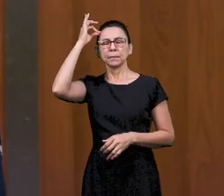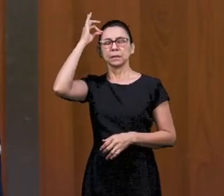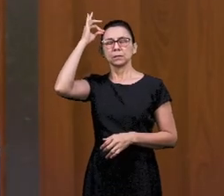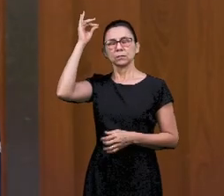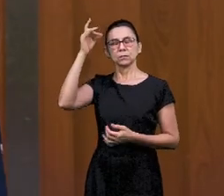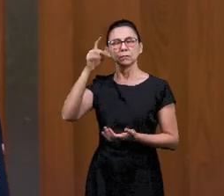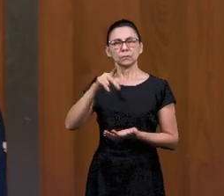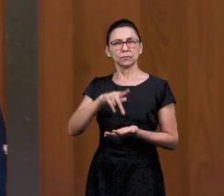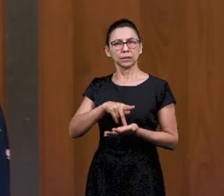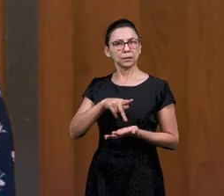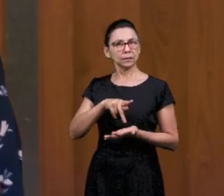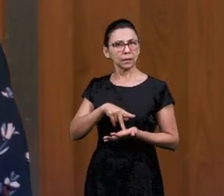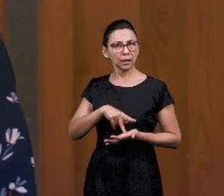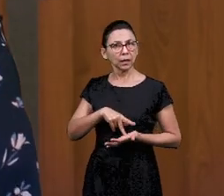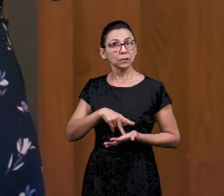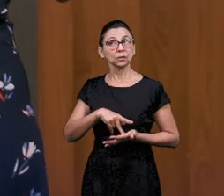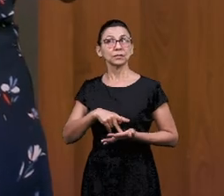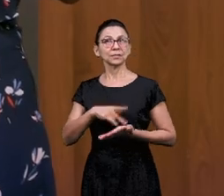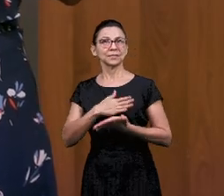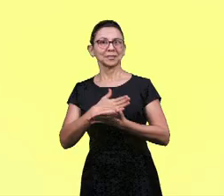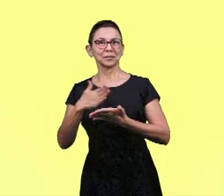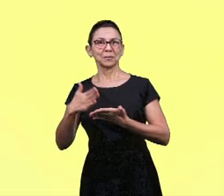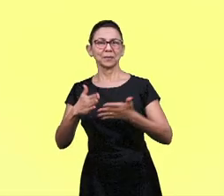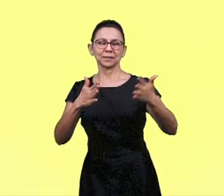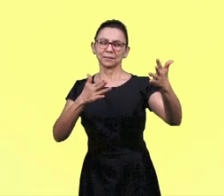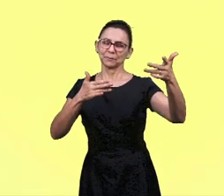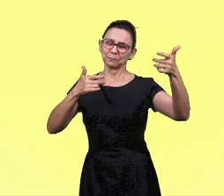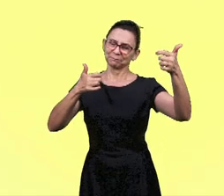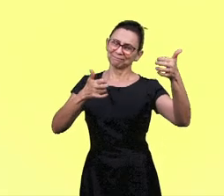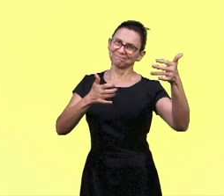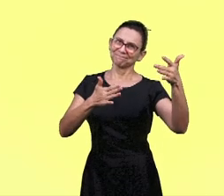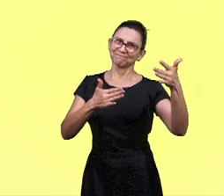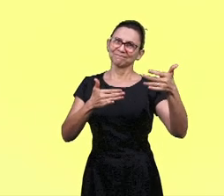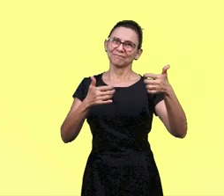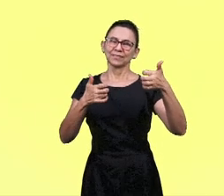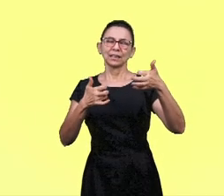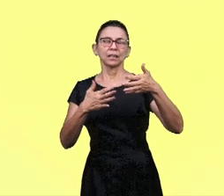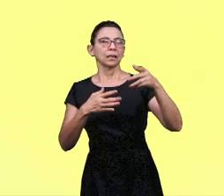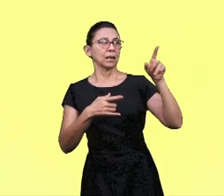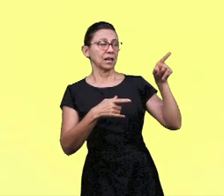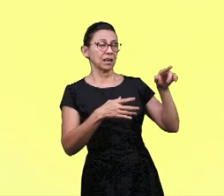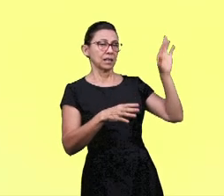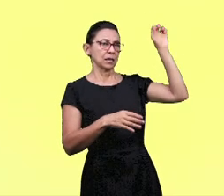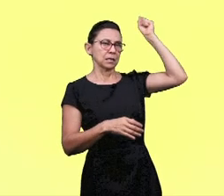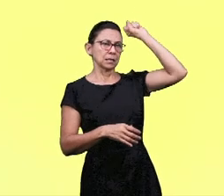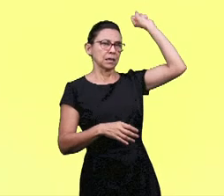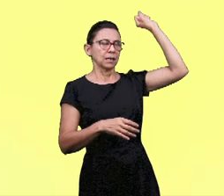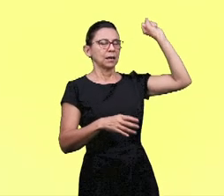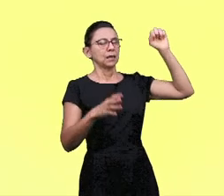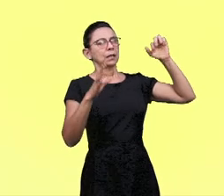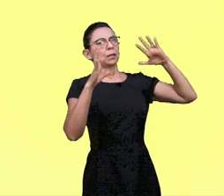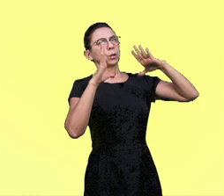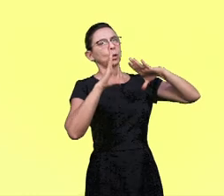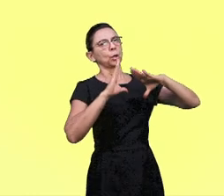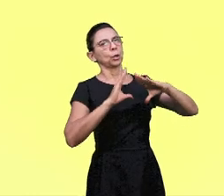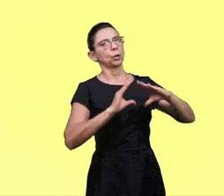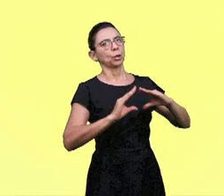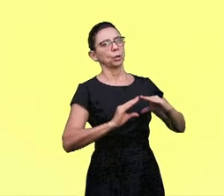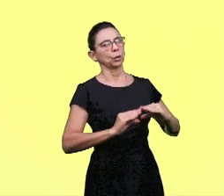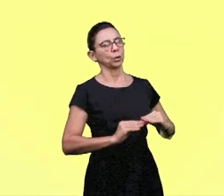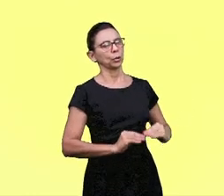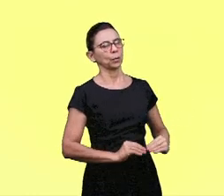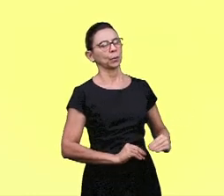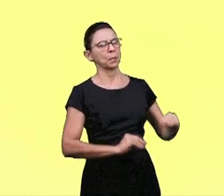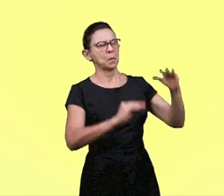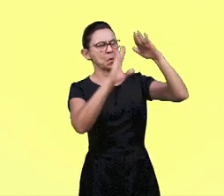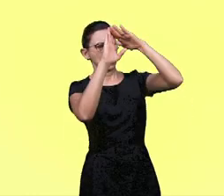Ainsi, comme David, il joue son instrument, Saül, il était délivré de tout mal. Et nous